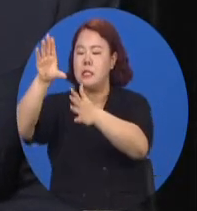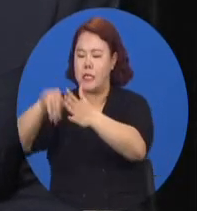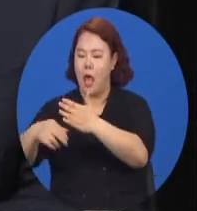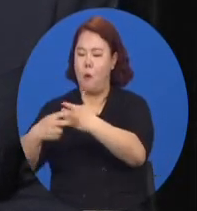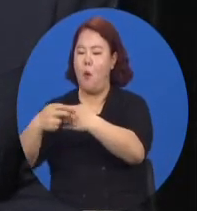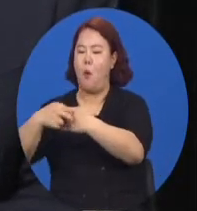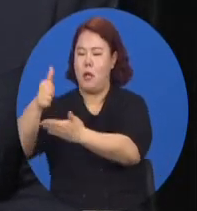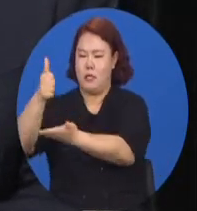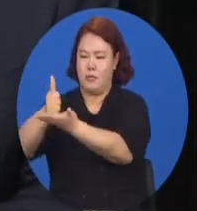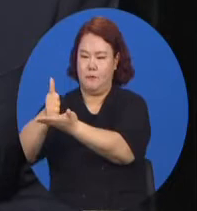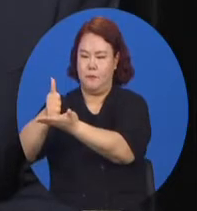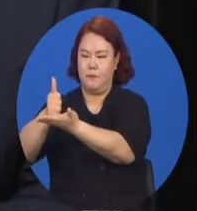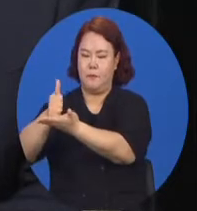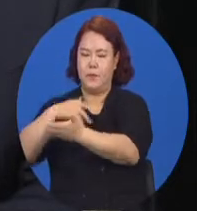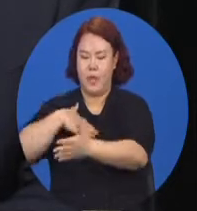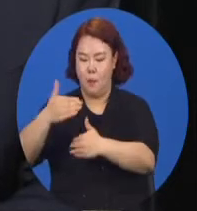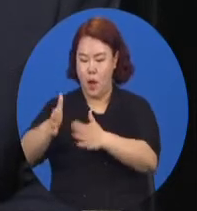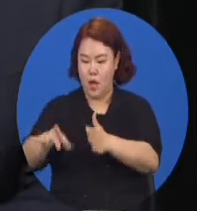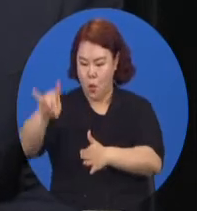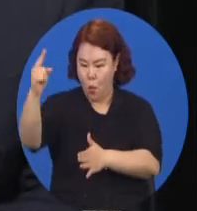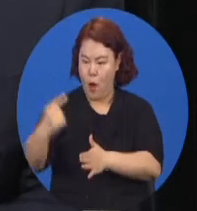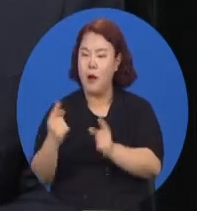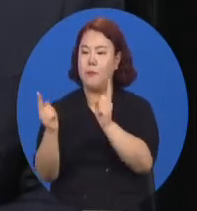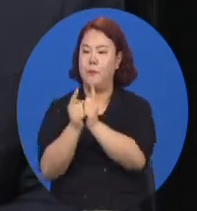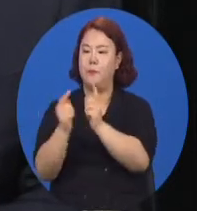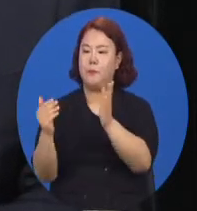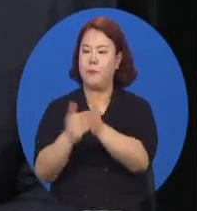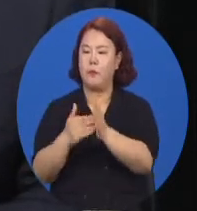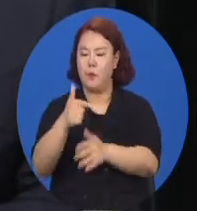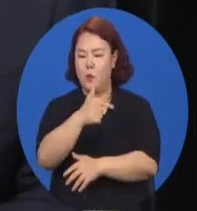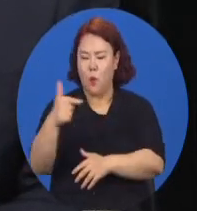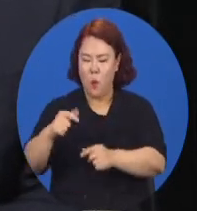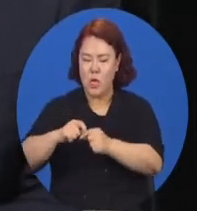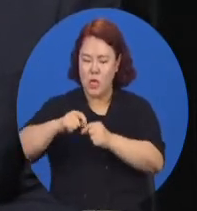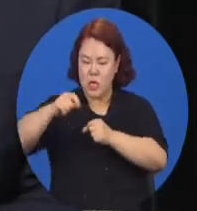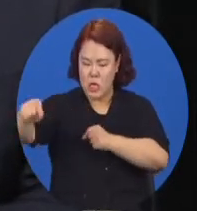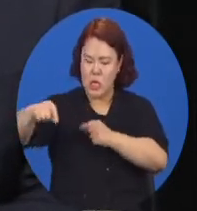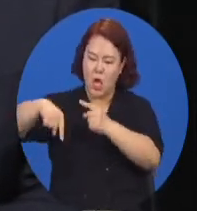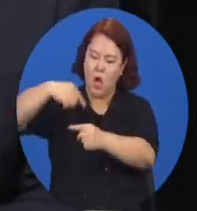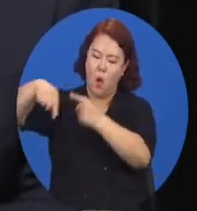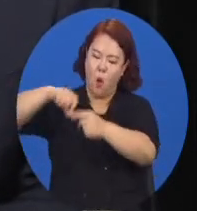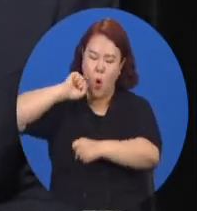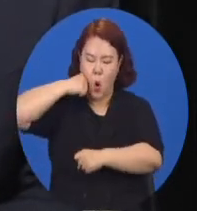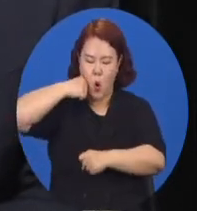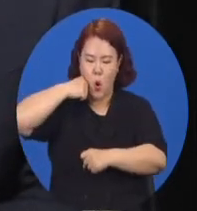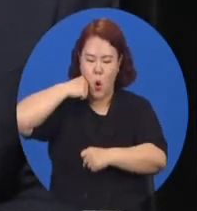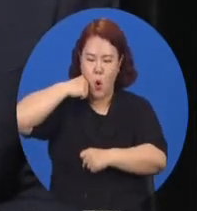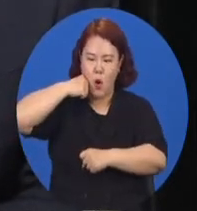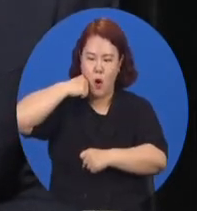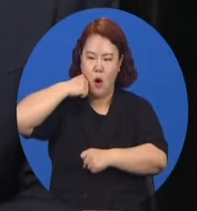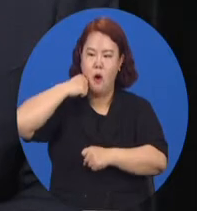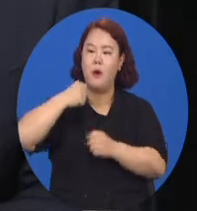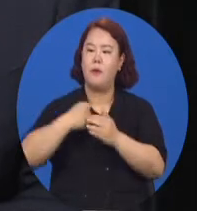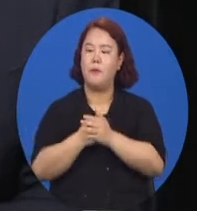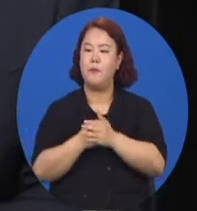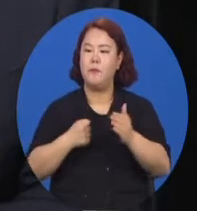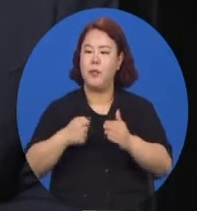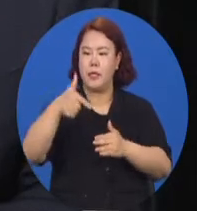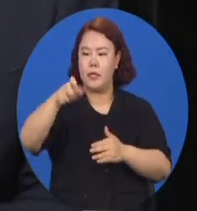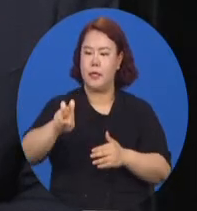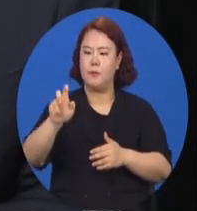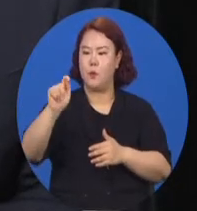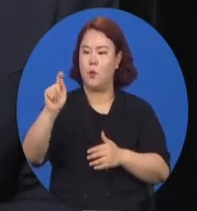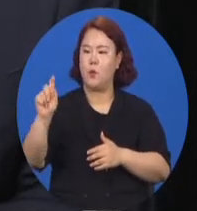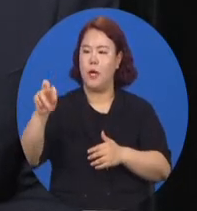처음 와서 처음 만났습니다. 그때 너무나 장기화된 경영 적자를 이기지 못하고 조금 전에 김광직